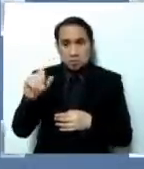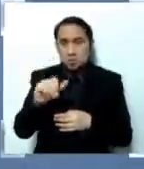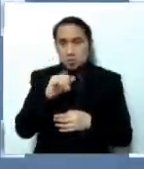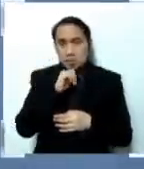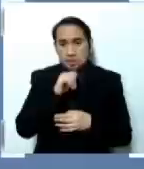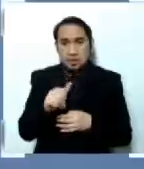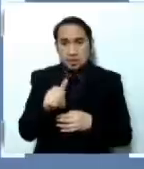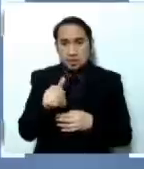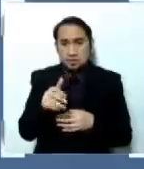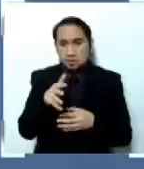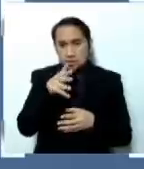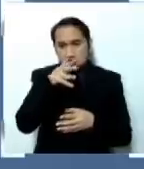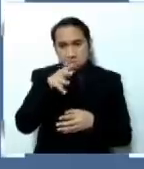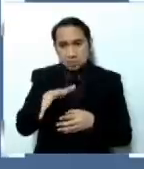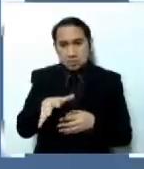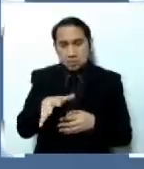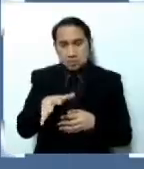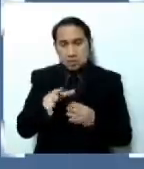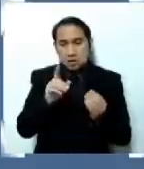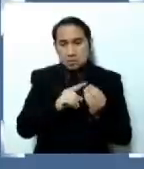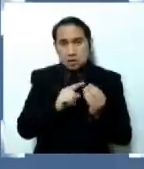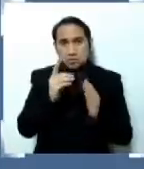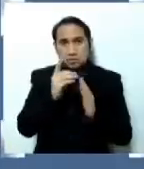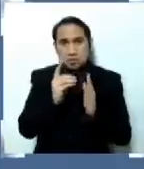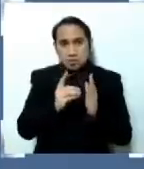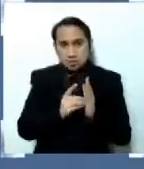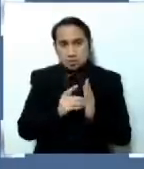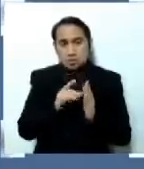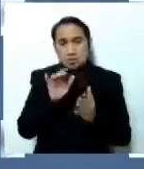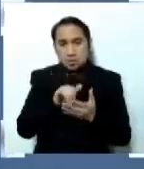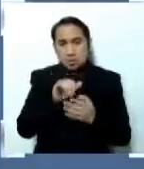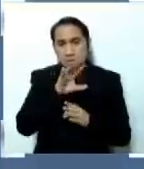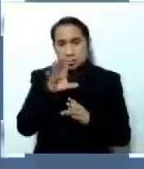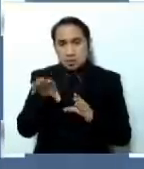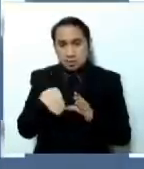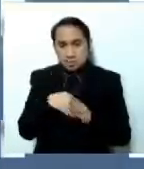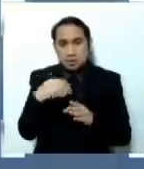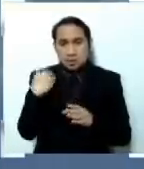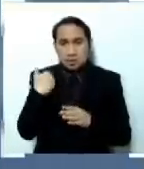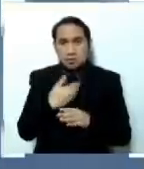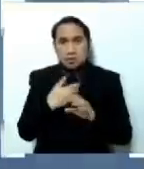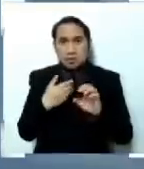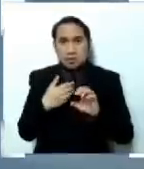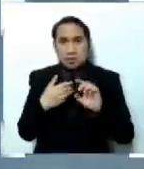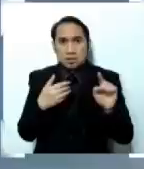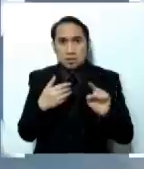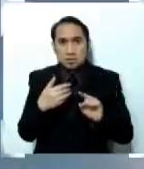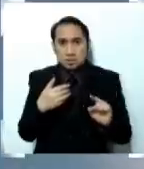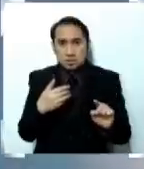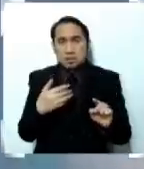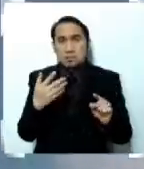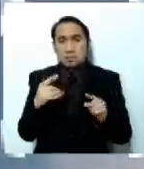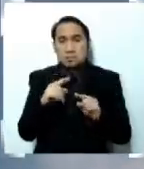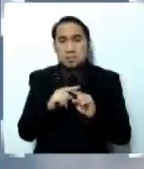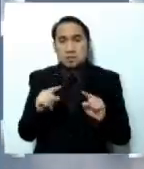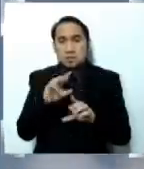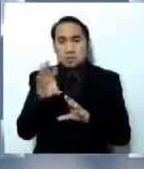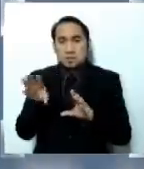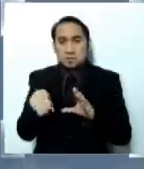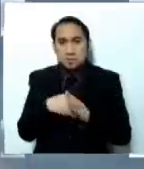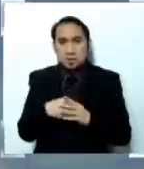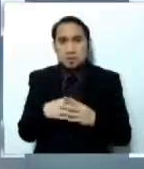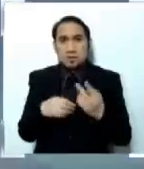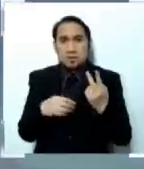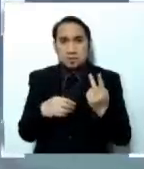ito. Nasa loob nga daw ng ating EEZ ang Julian Felipe Reef, pero bahagi rin ito ng Territorial Sea ng dalawang feature